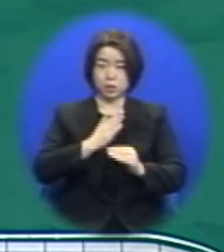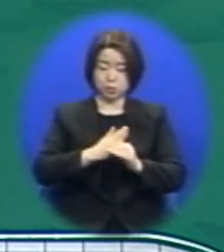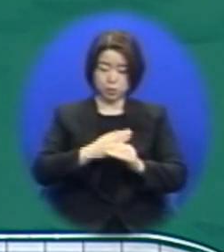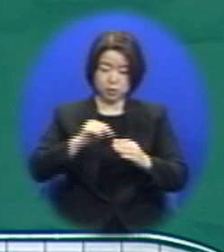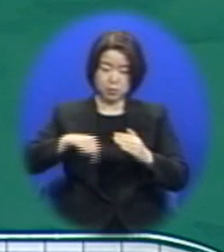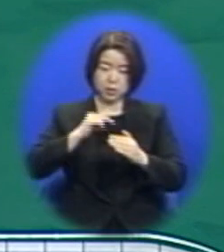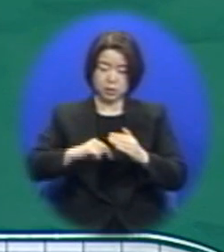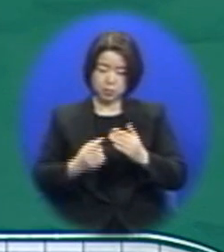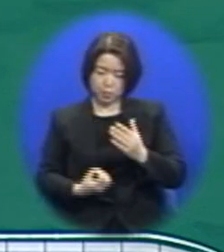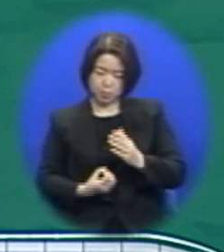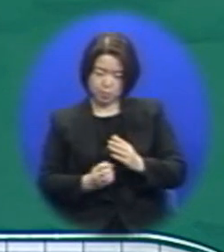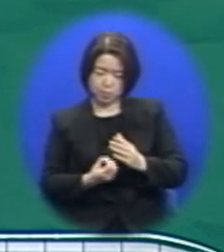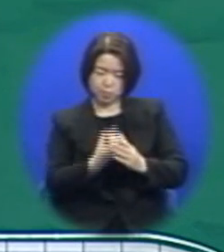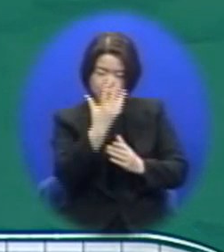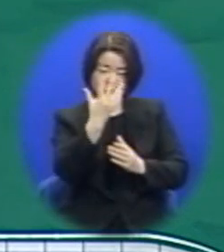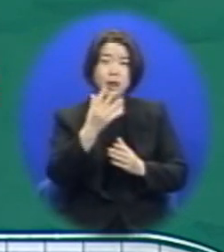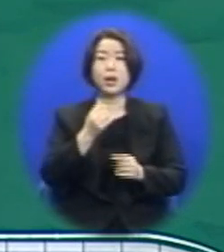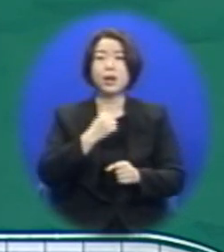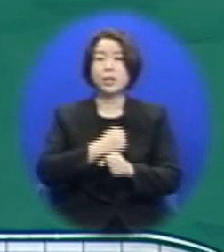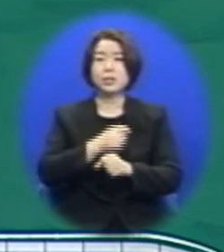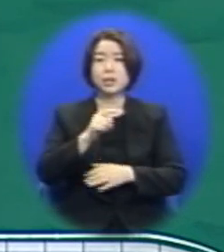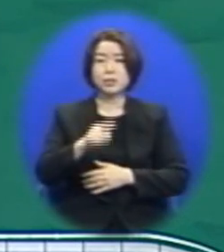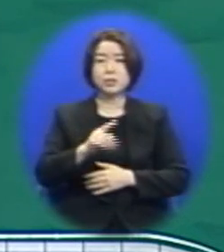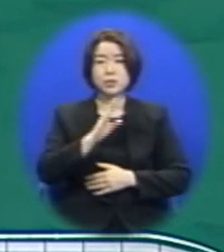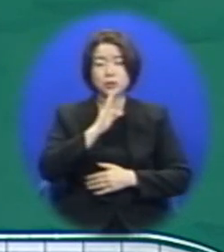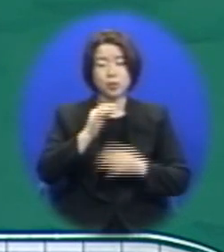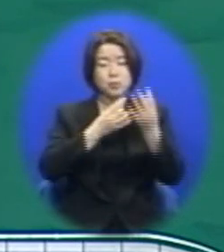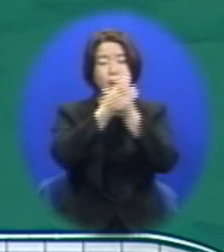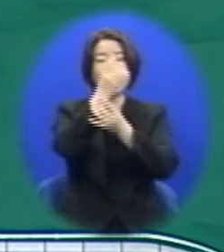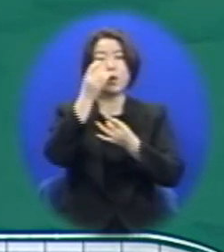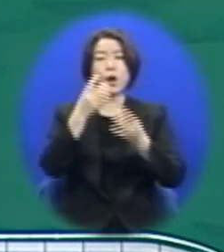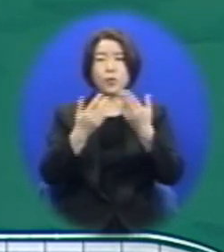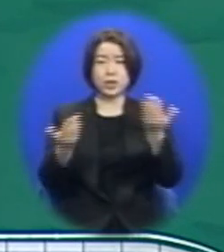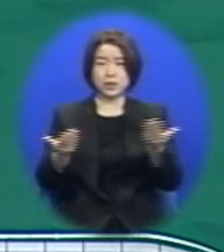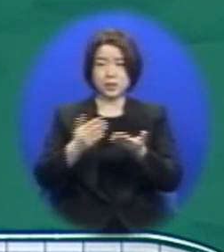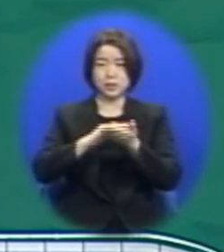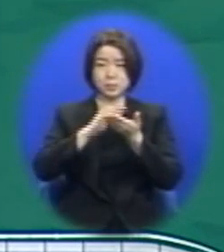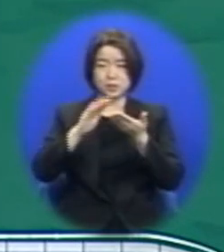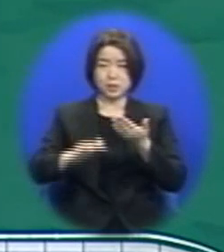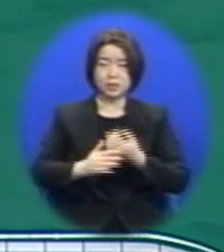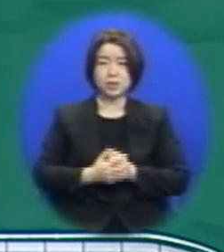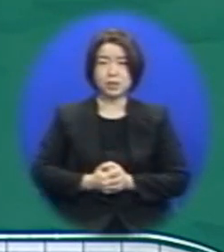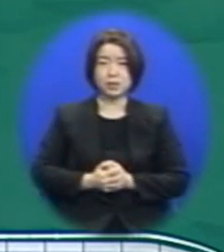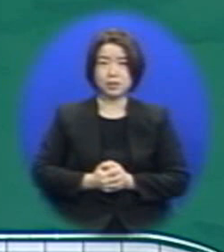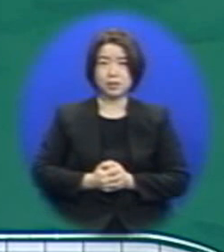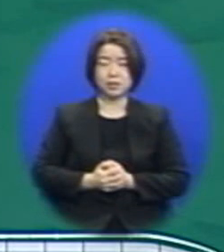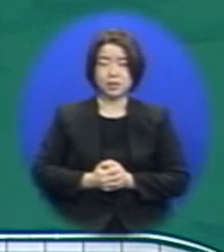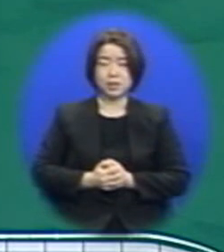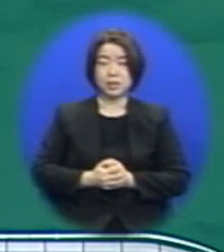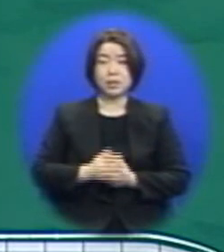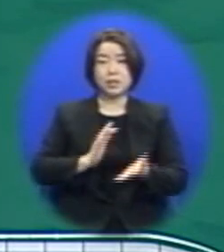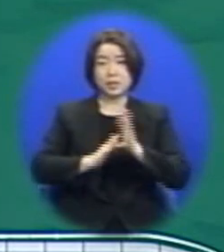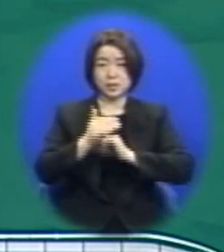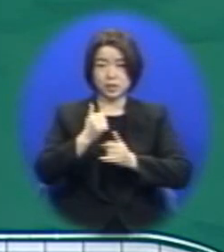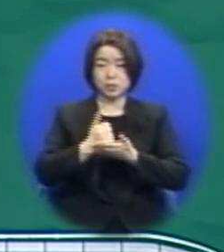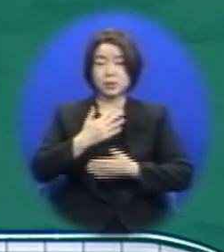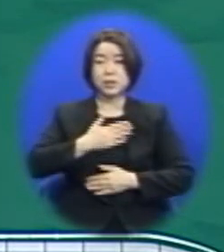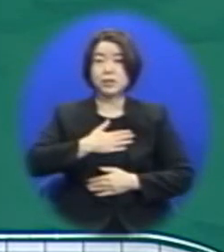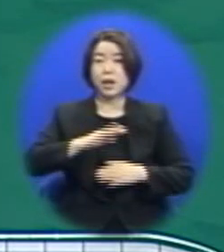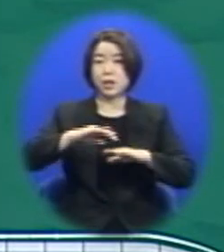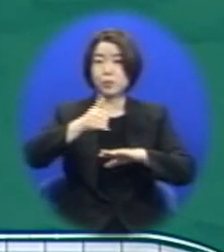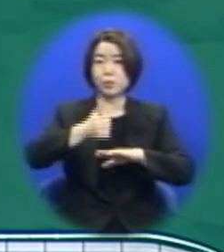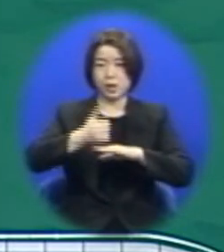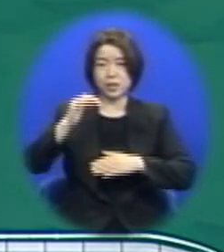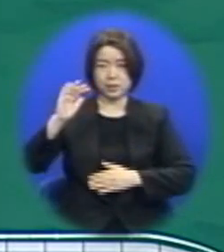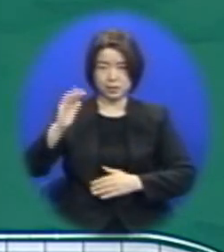터져 나온다는 것은 이건 너무나 황홀한 일입니다. 제가 예수님이 나의 왕이